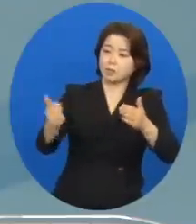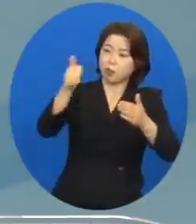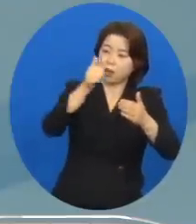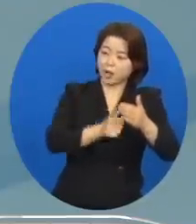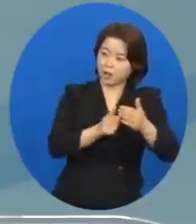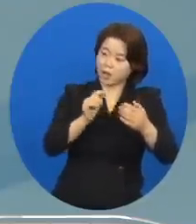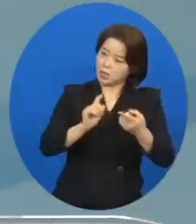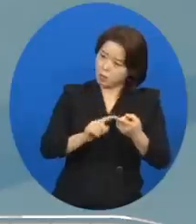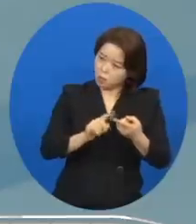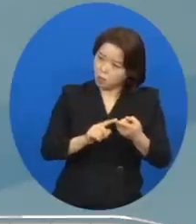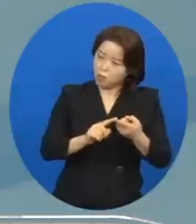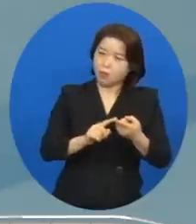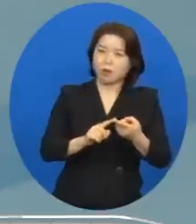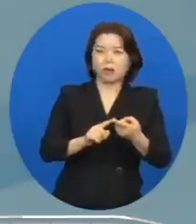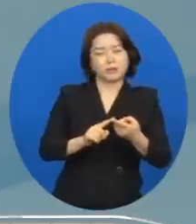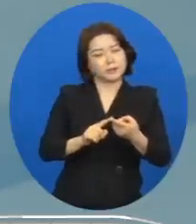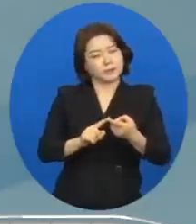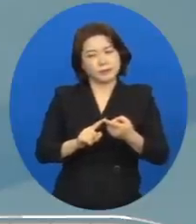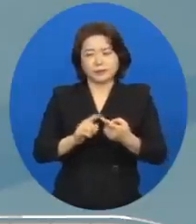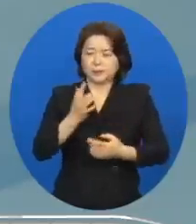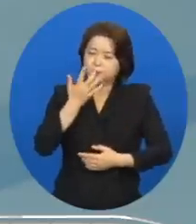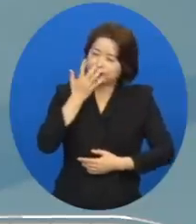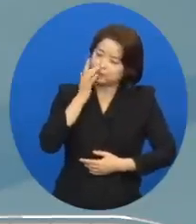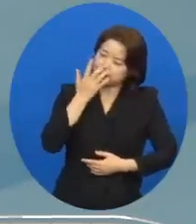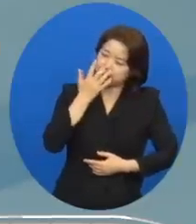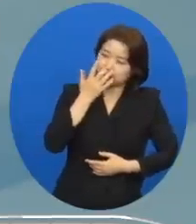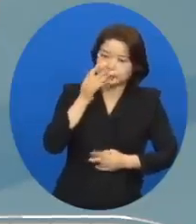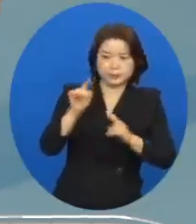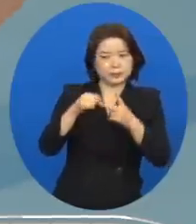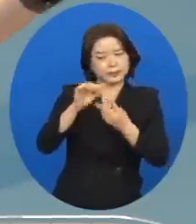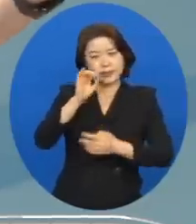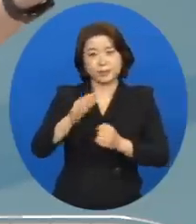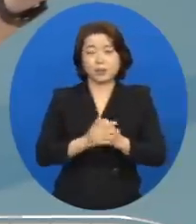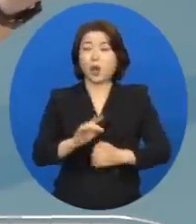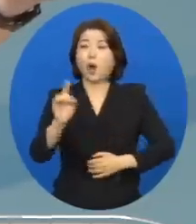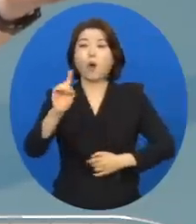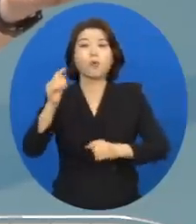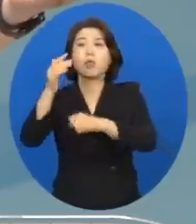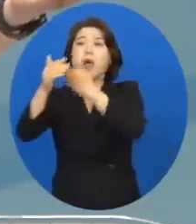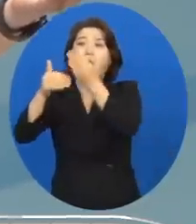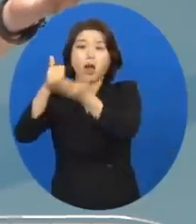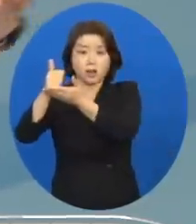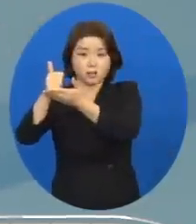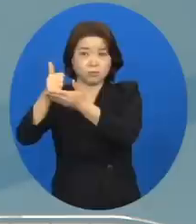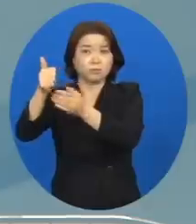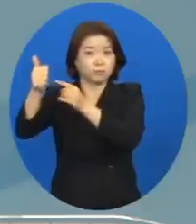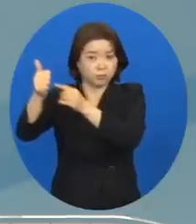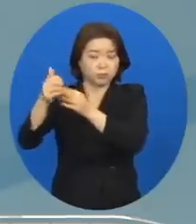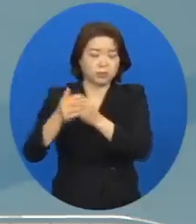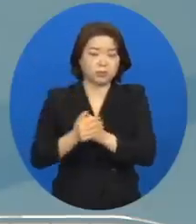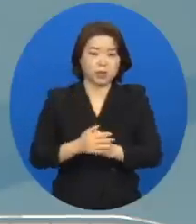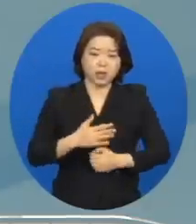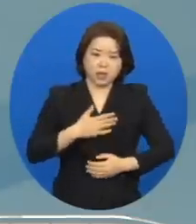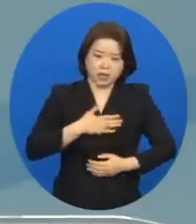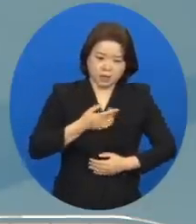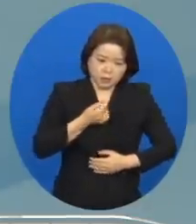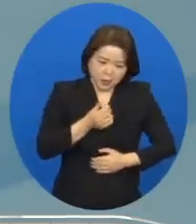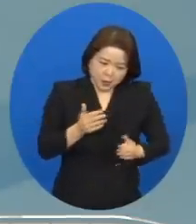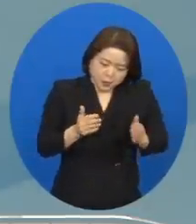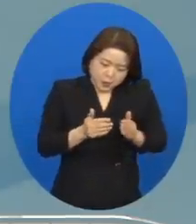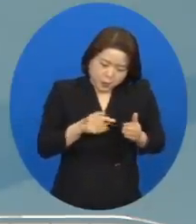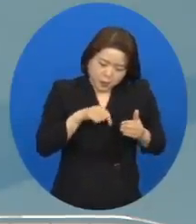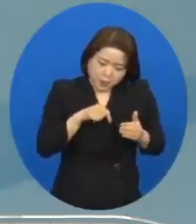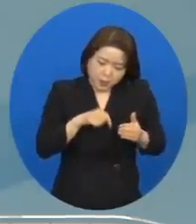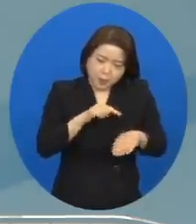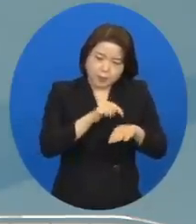것이 잘 납득이 안 됩니다. 어떻게 하나님이신 그분이 이 작고 좁은 제 마음